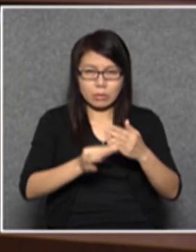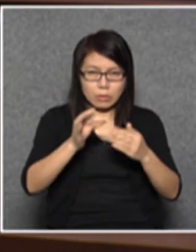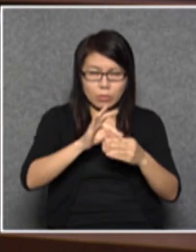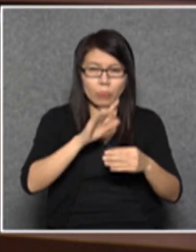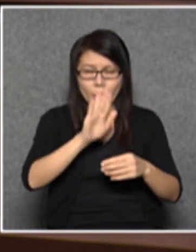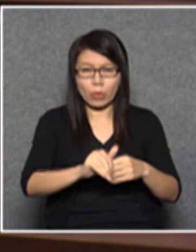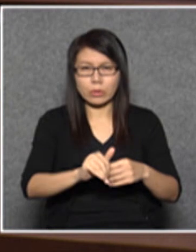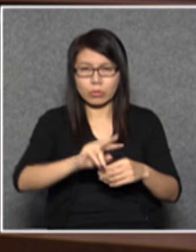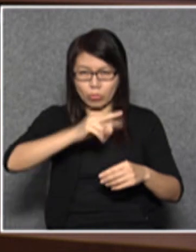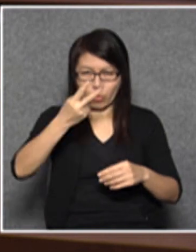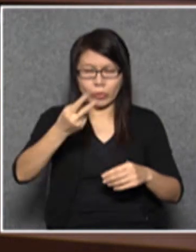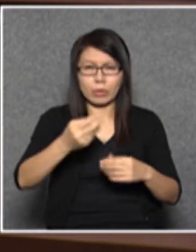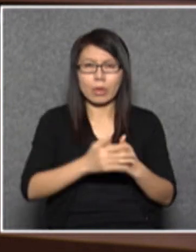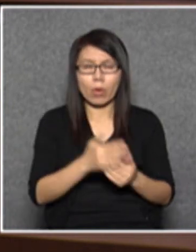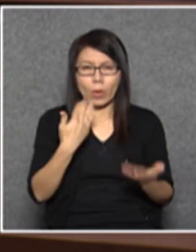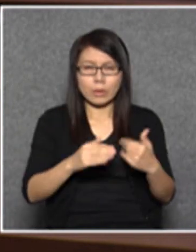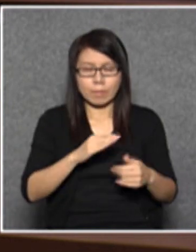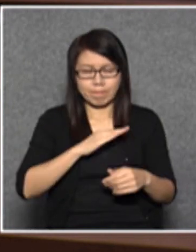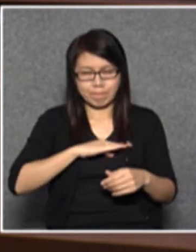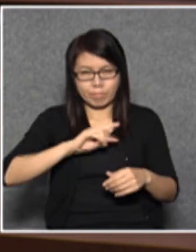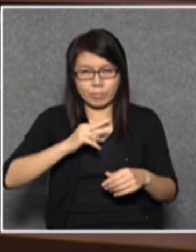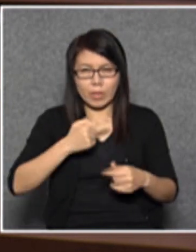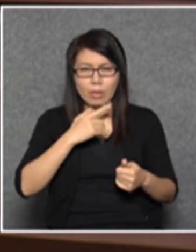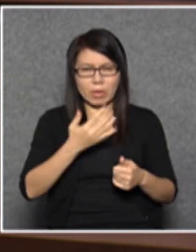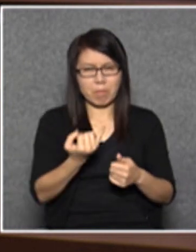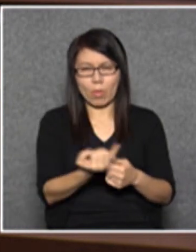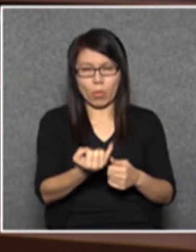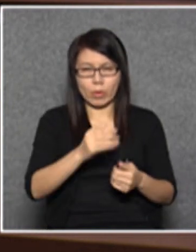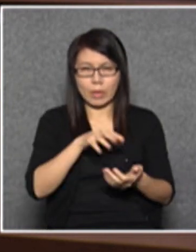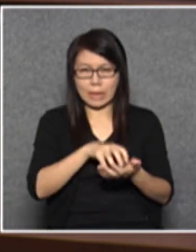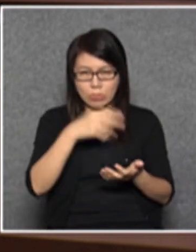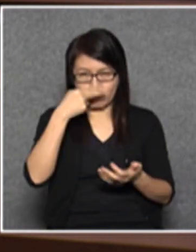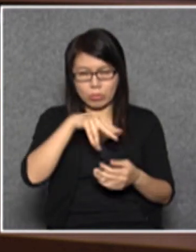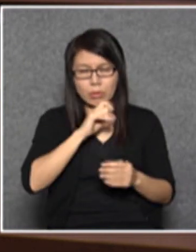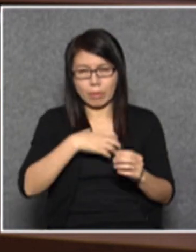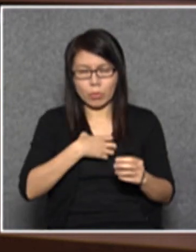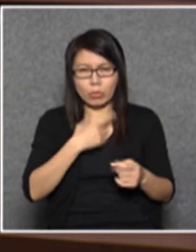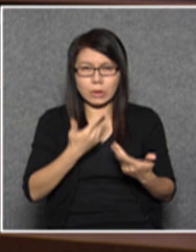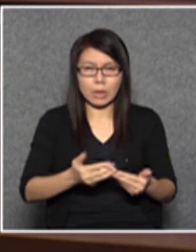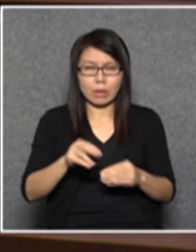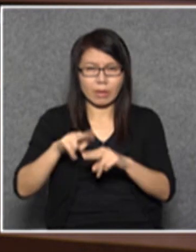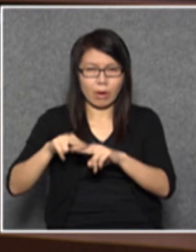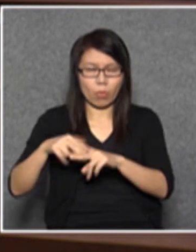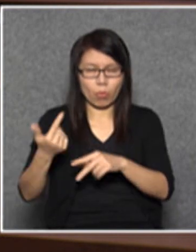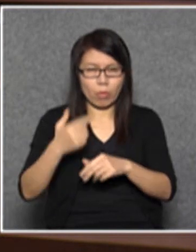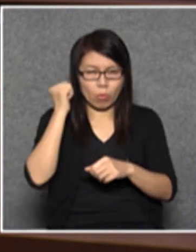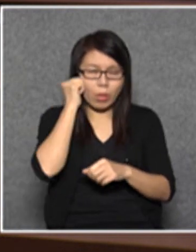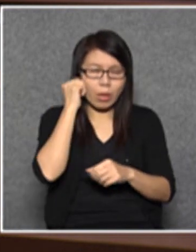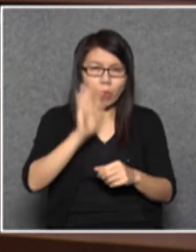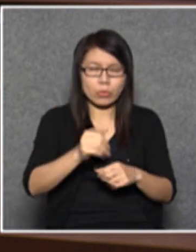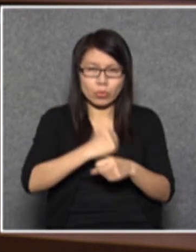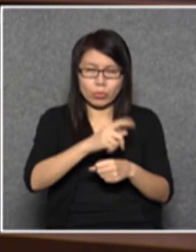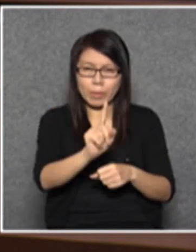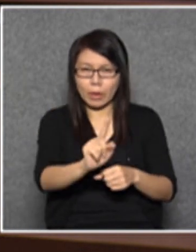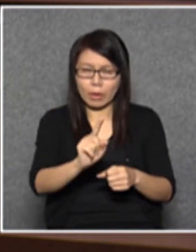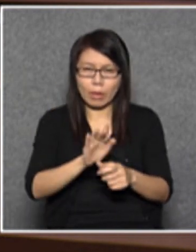可以改變咗，或者係克服咗我哋一啲壞嘅印象，但係向國家面對佢哋而家咁大嘅困難，我哋可以做多啲嘢。